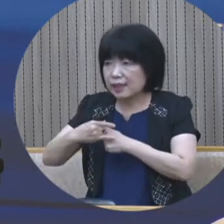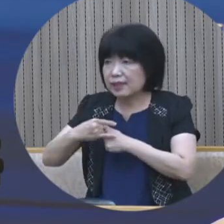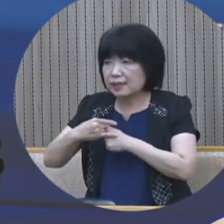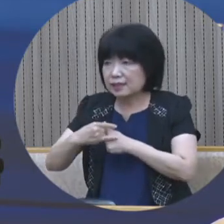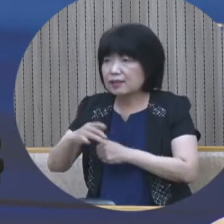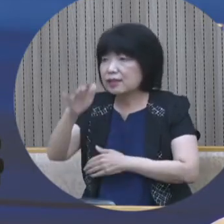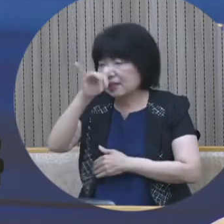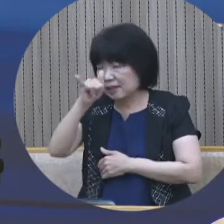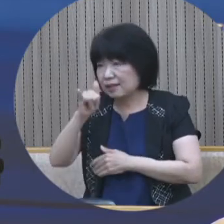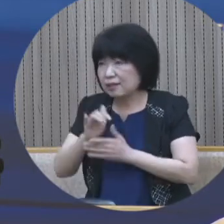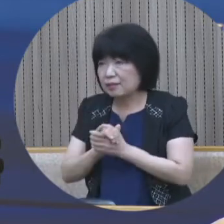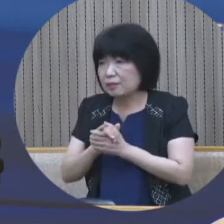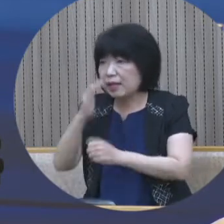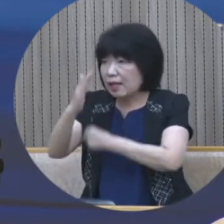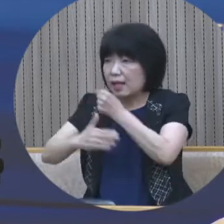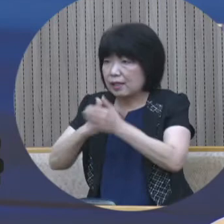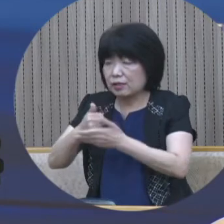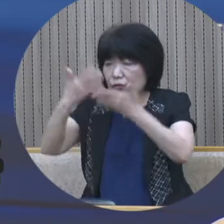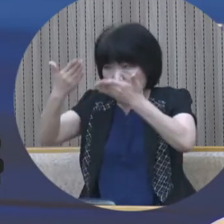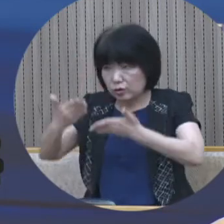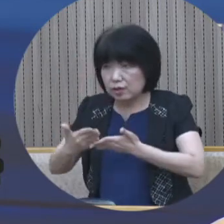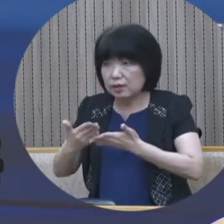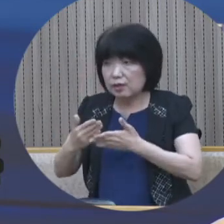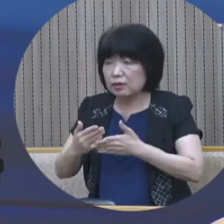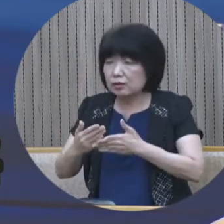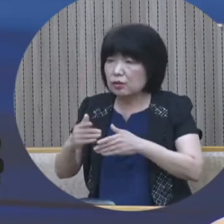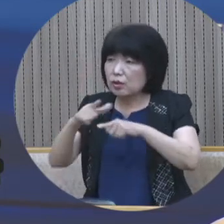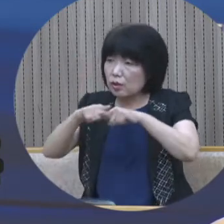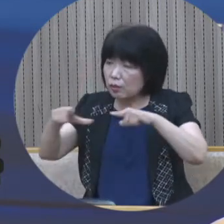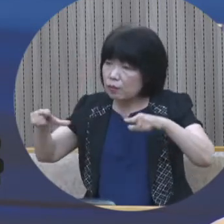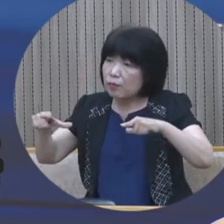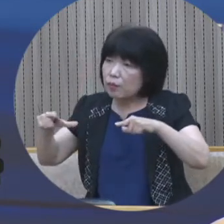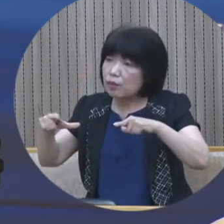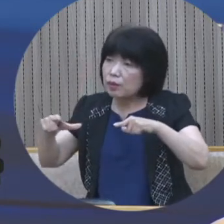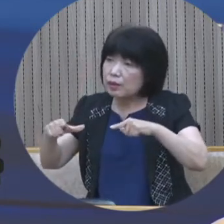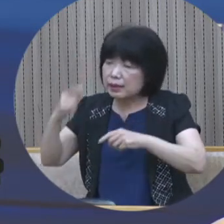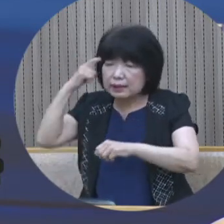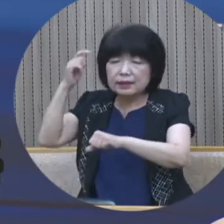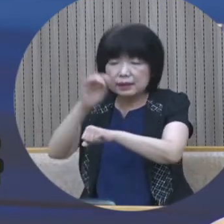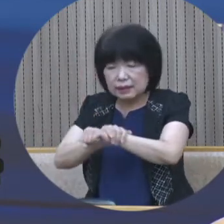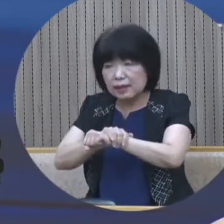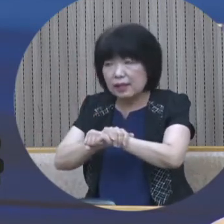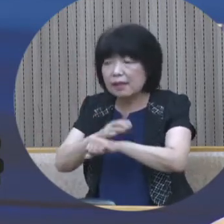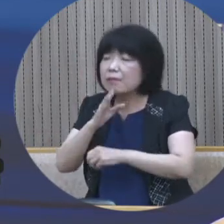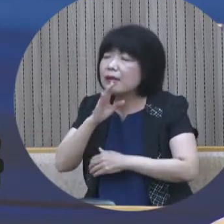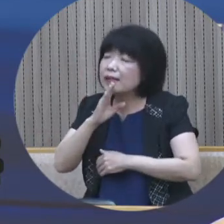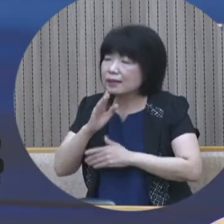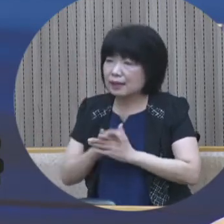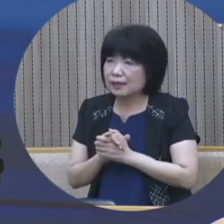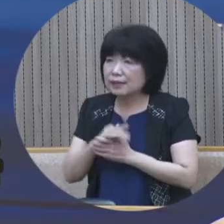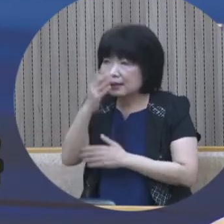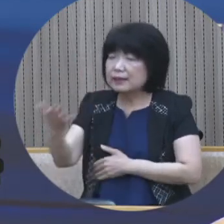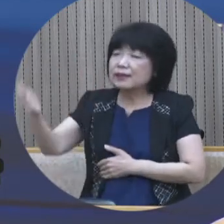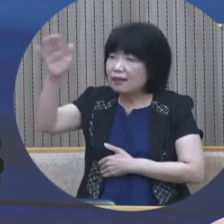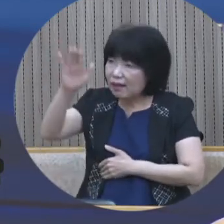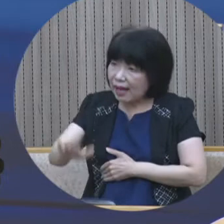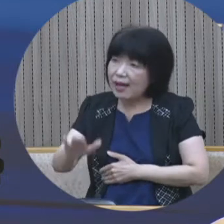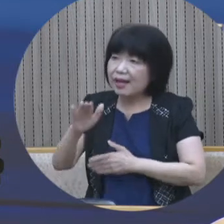우리들에게도 있어요. 이것은 하나님이 우리에게 주신 일반적 영역의 지혜에 해당하는 부분이에요.